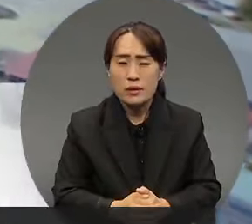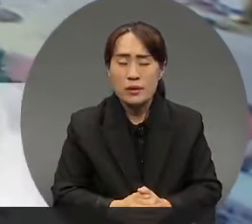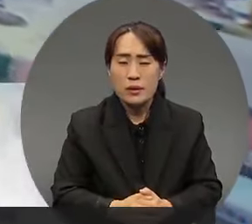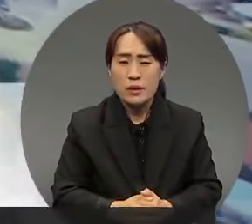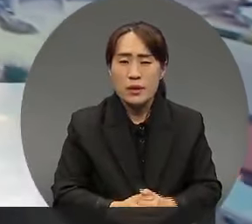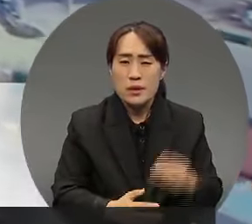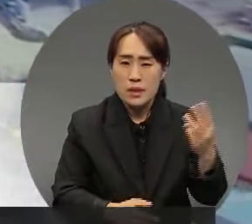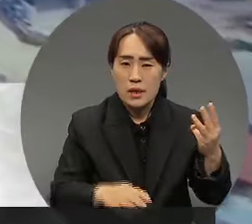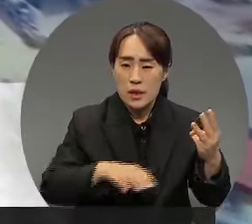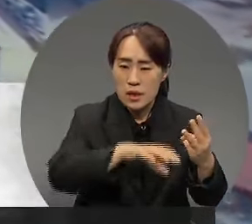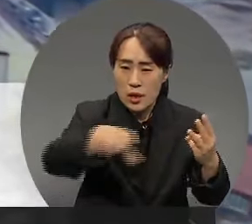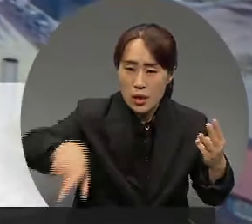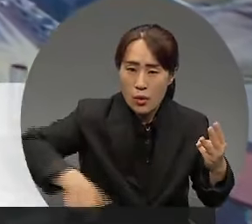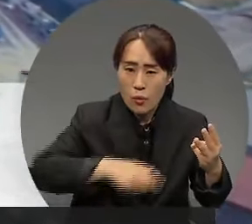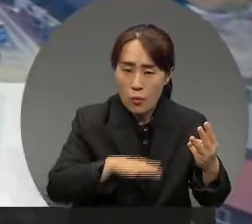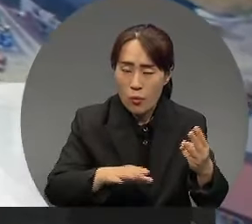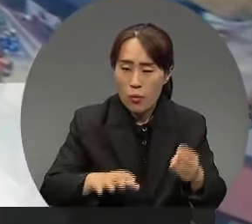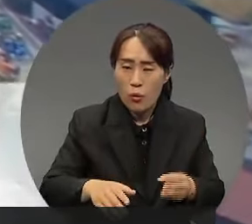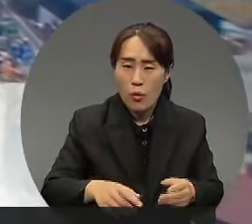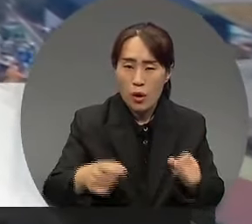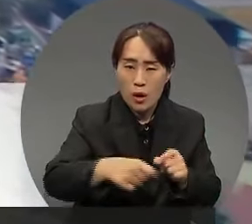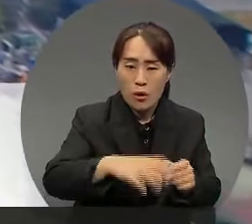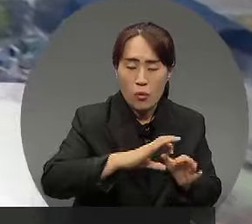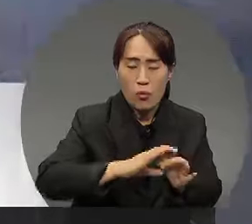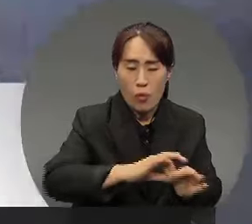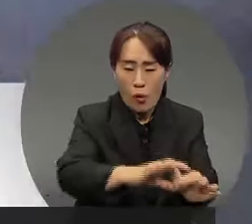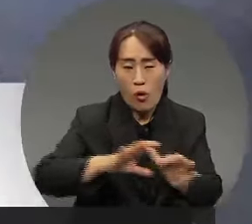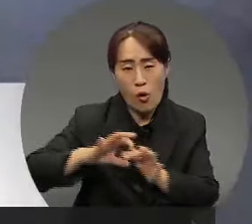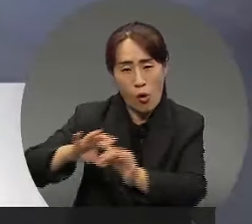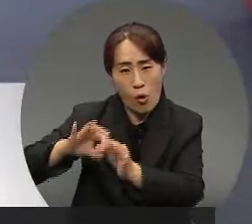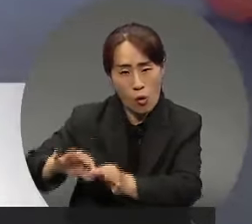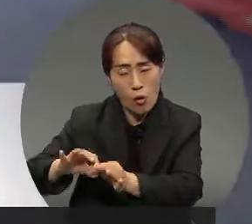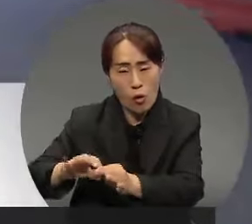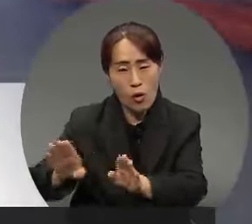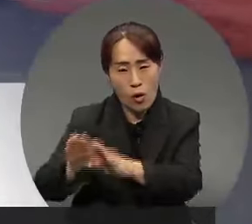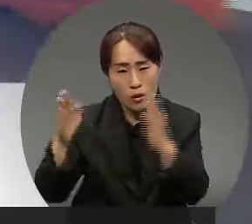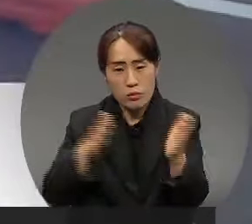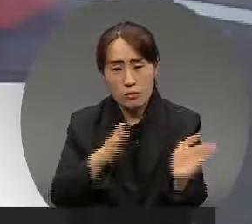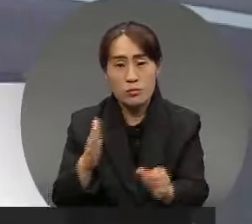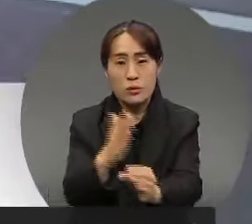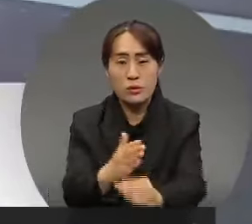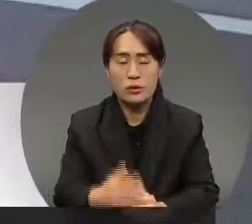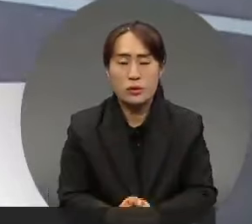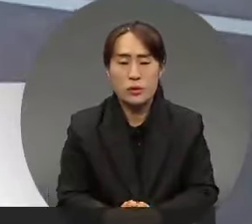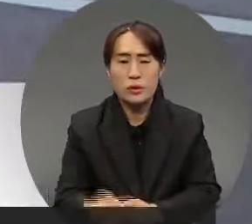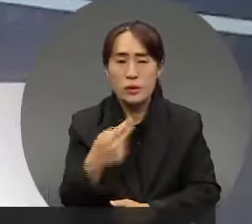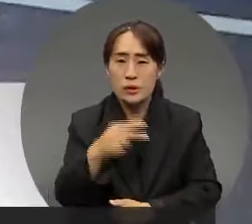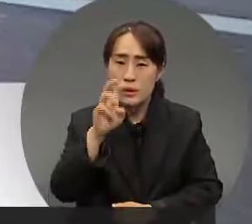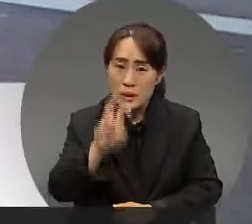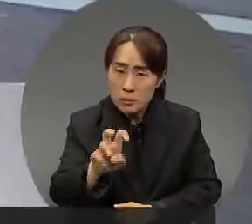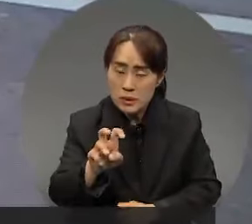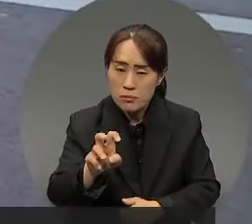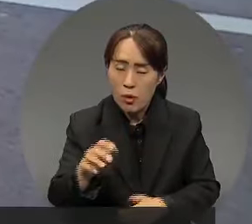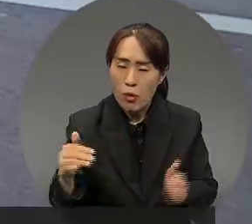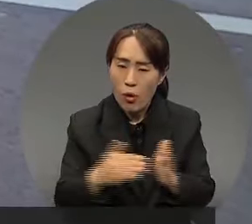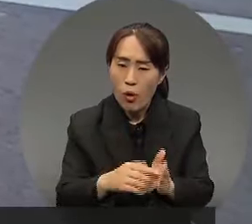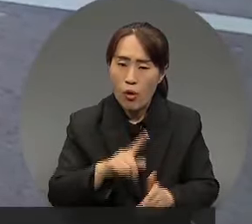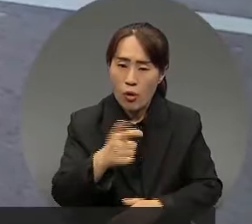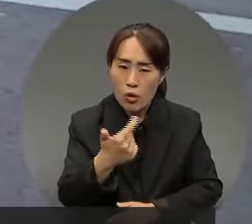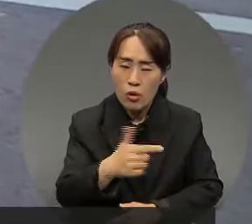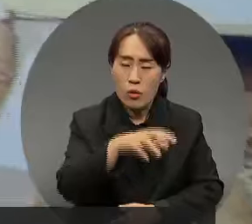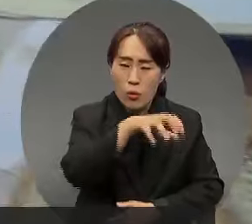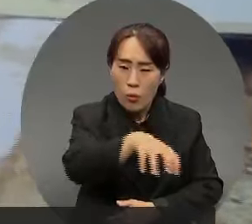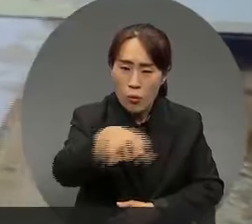순환 노아 주변 지역을 이어줄 연결 도로망도 차례로 개통을 준비하고 있습니다 2030년까지 16개